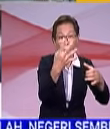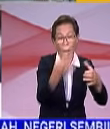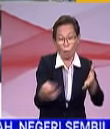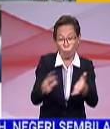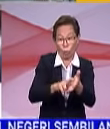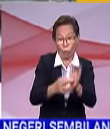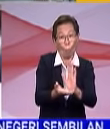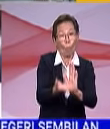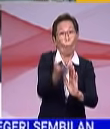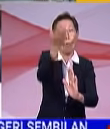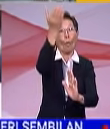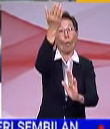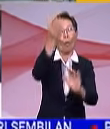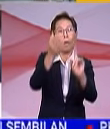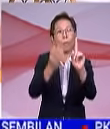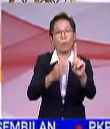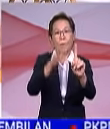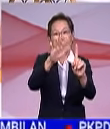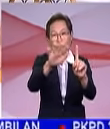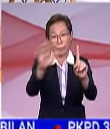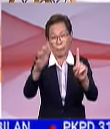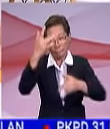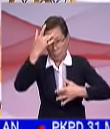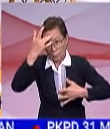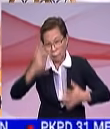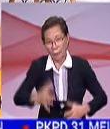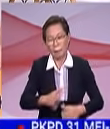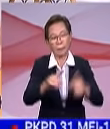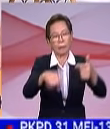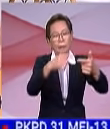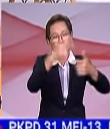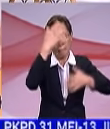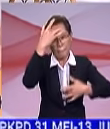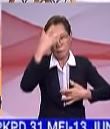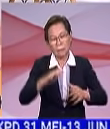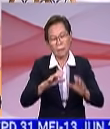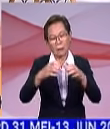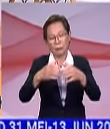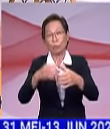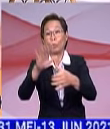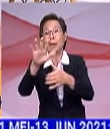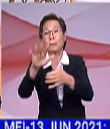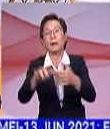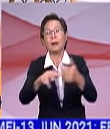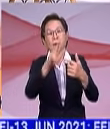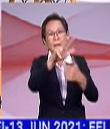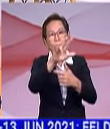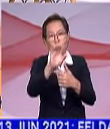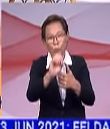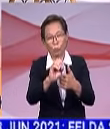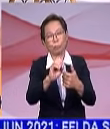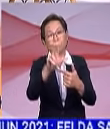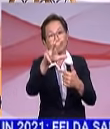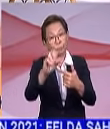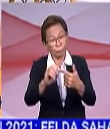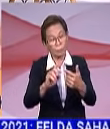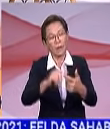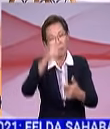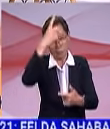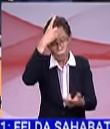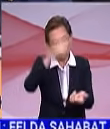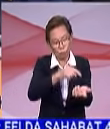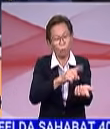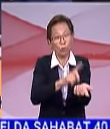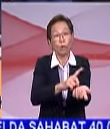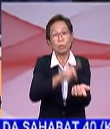merepotkan jumlah tertinggi yaitu 155 pesakit diikuti pesakit Kediri 5 yaitu 30 pake dotunjukkan